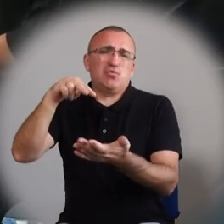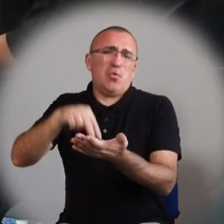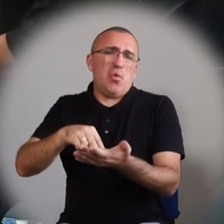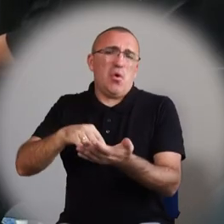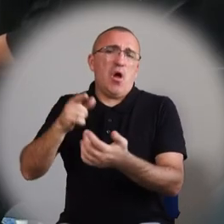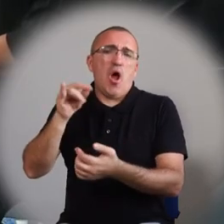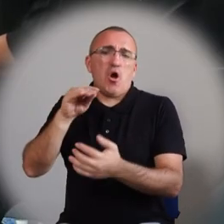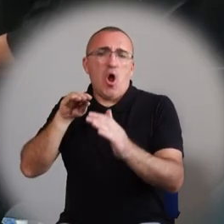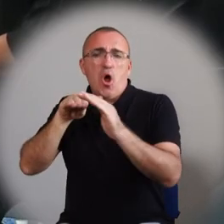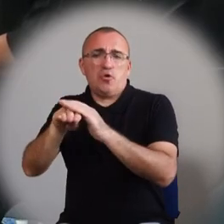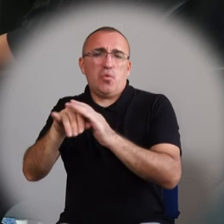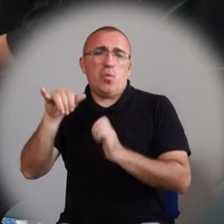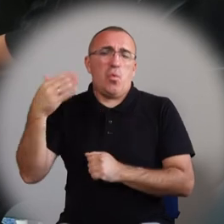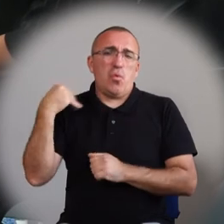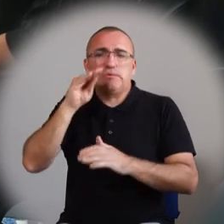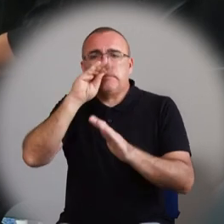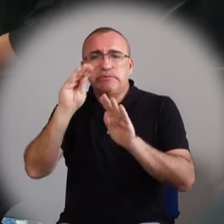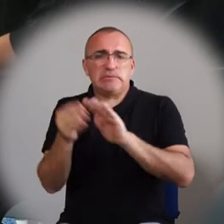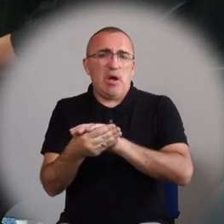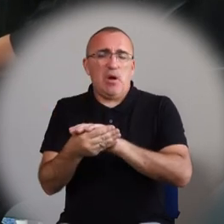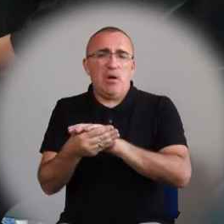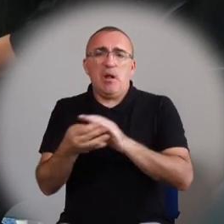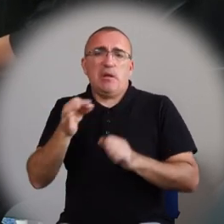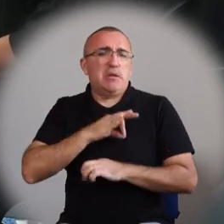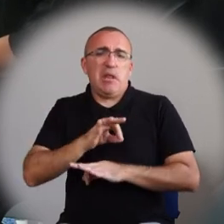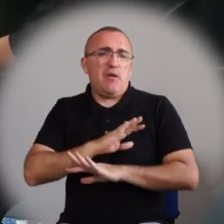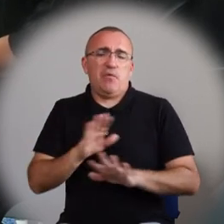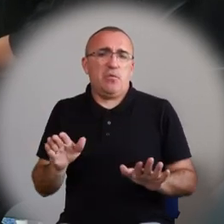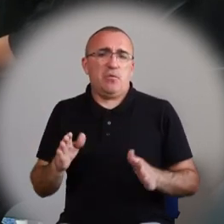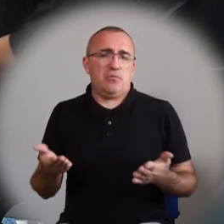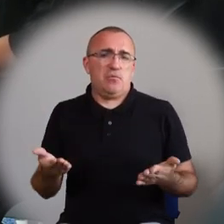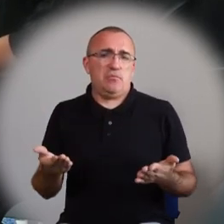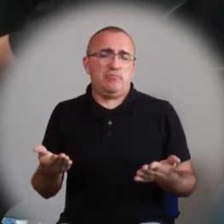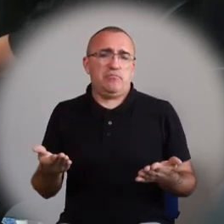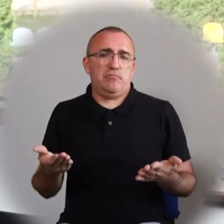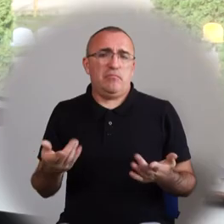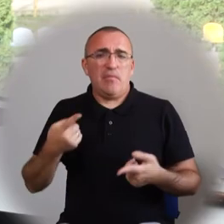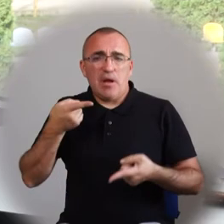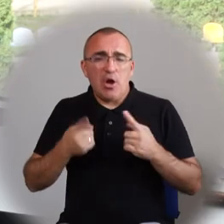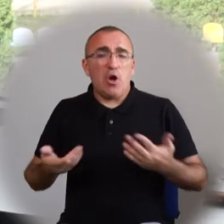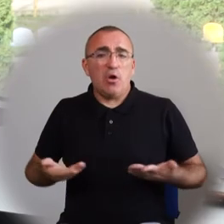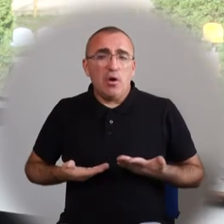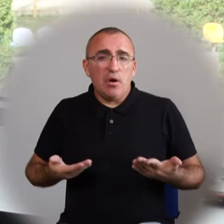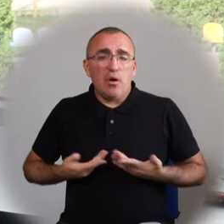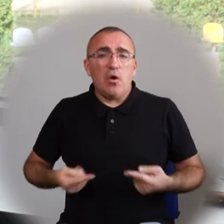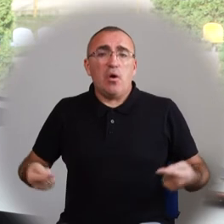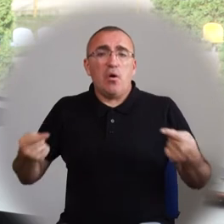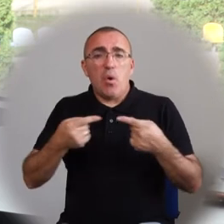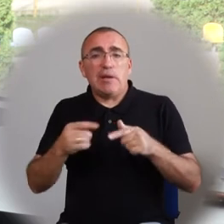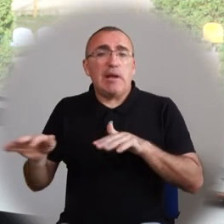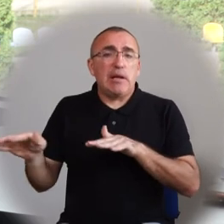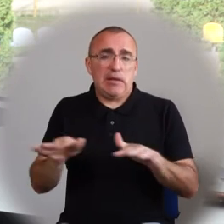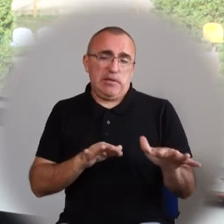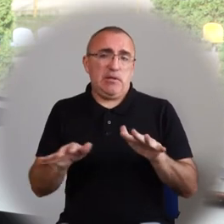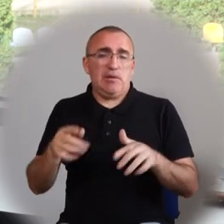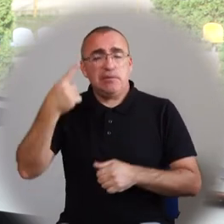ж коштує. Стоїть в гаражі тут в Олександрії, десь захований, не використовується. Тобто реальне життя складається